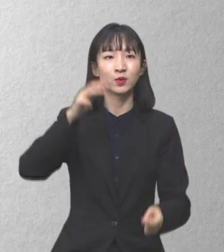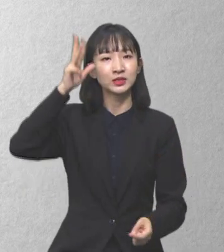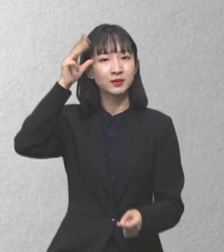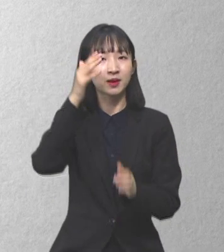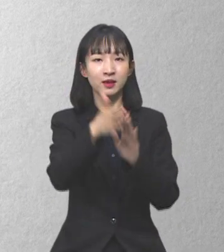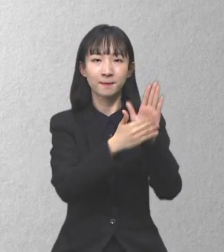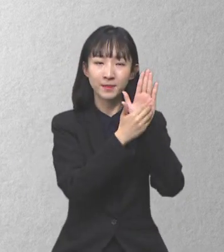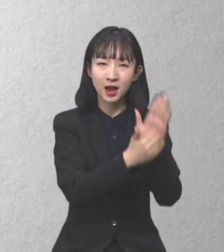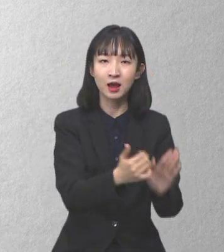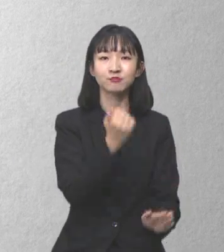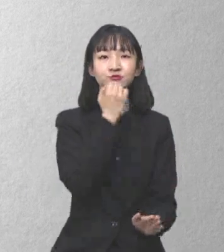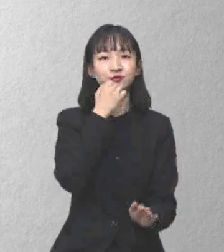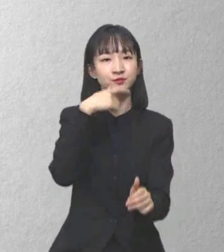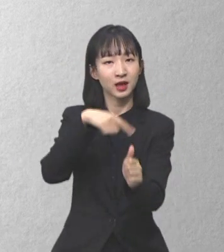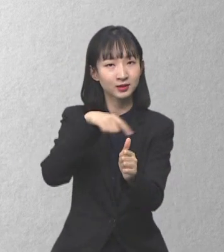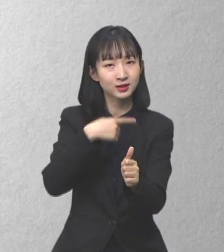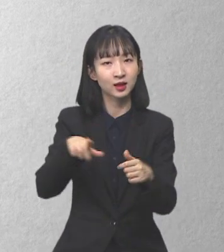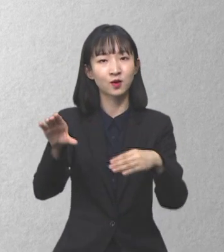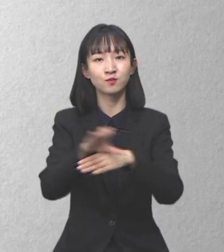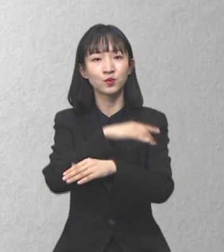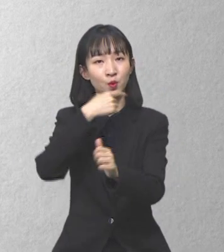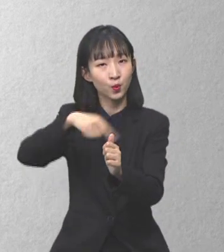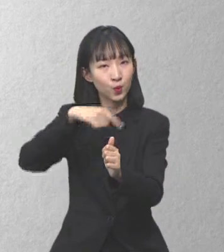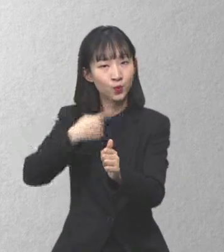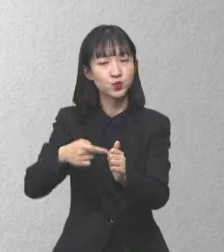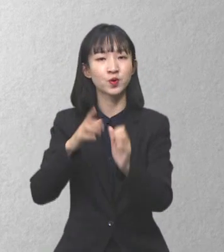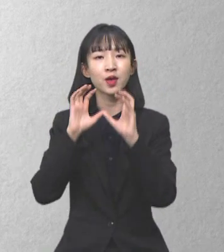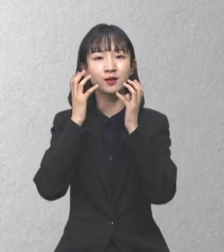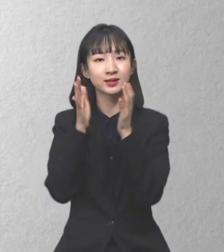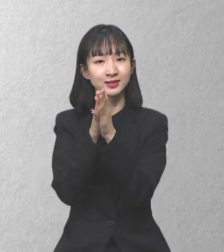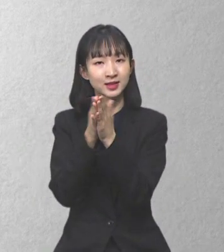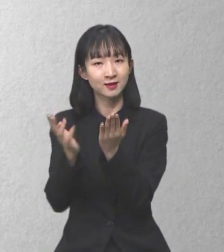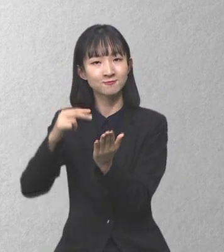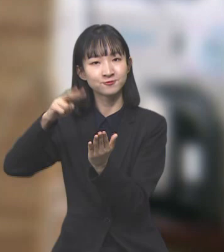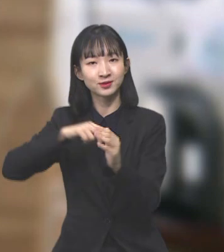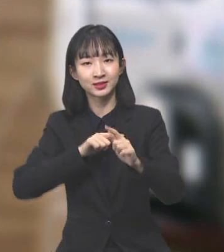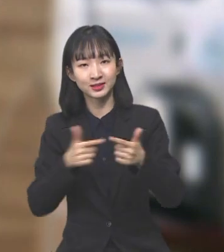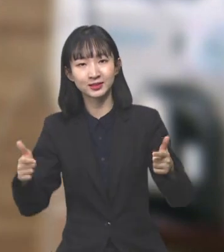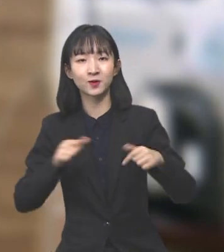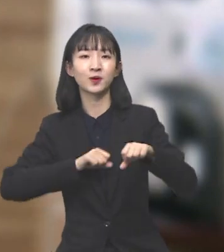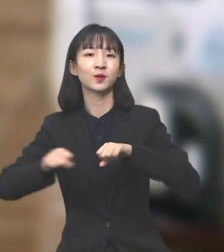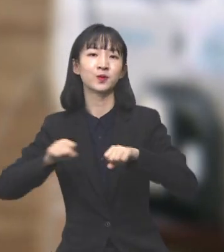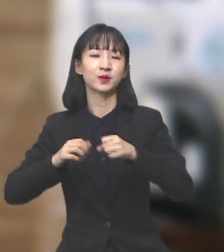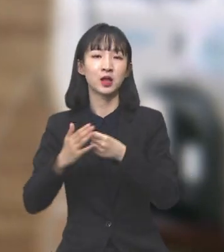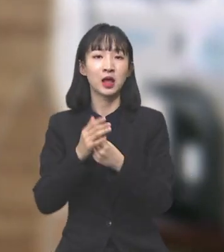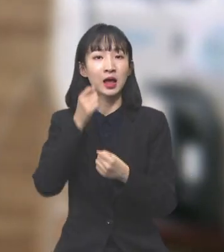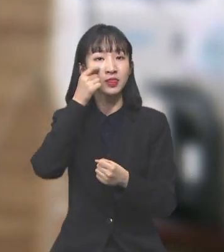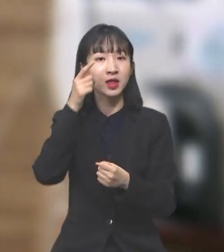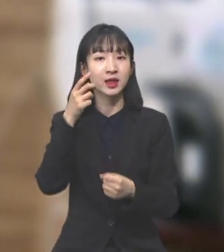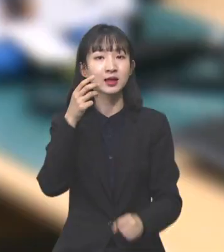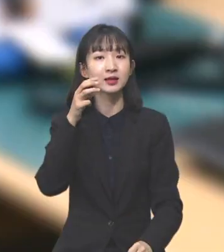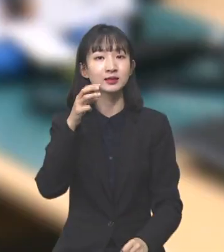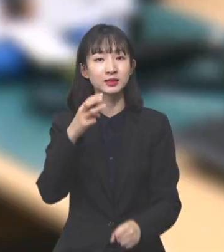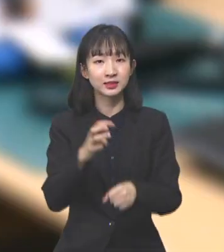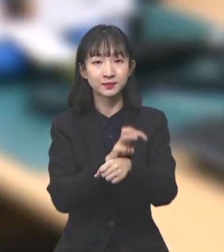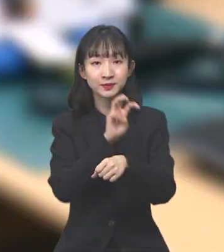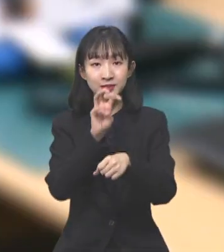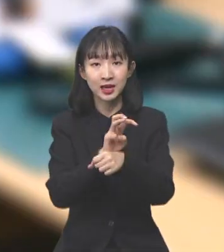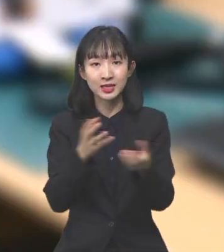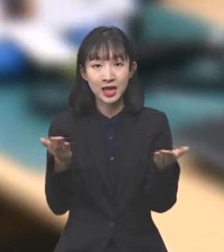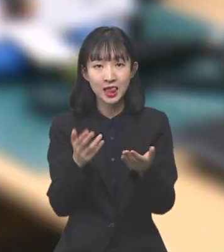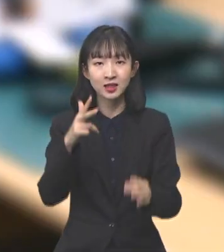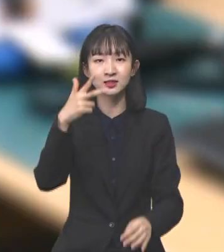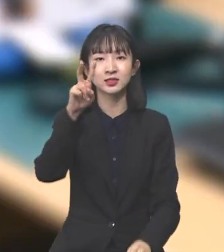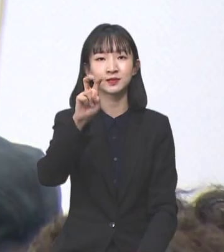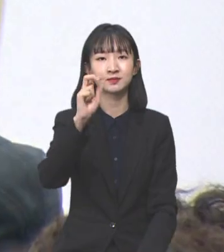우승 강사 그리고 컴퓨터 지도와 동화구연 등의 활동을 하게 됩니다 월 30시간 일을 하면 27만 원을